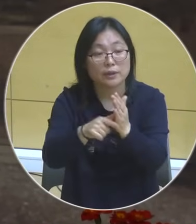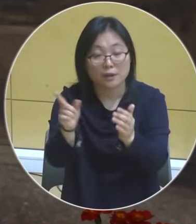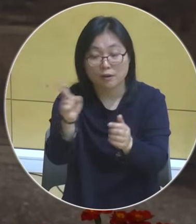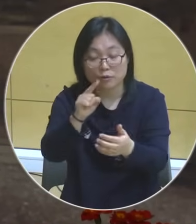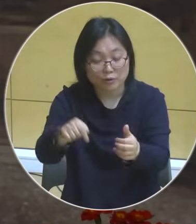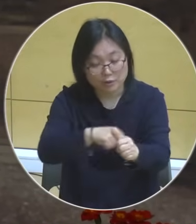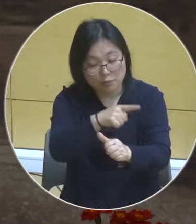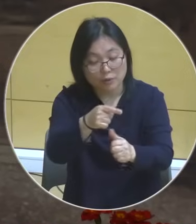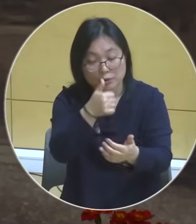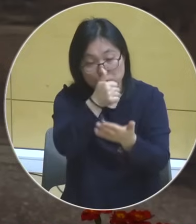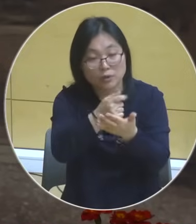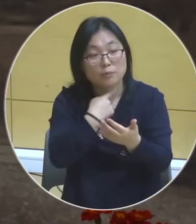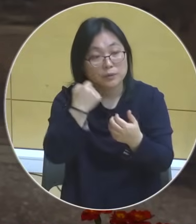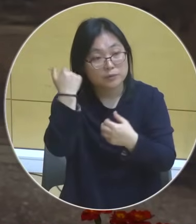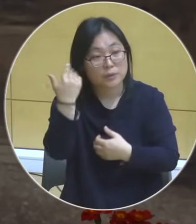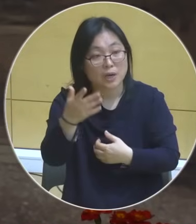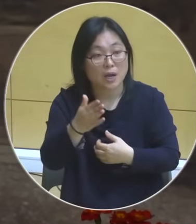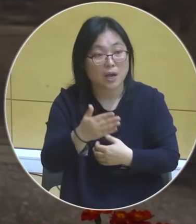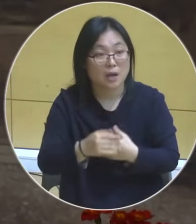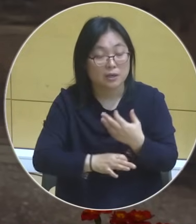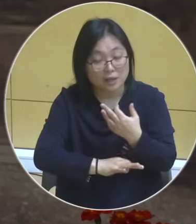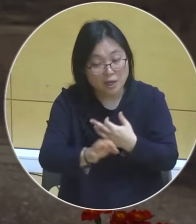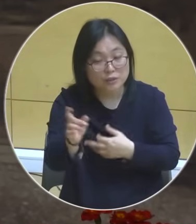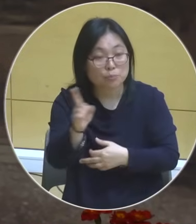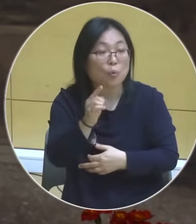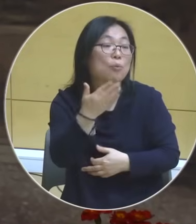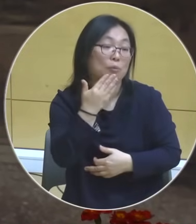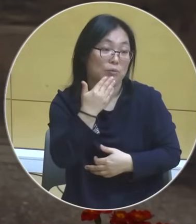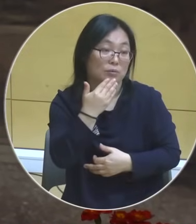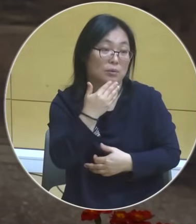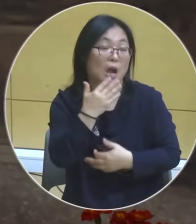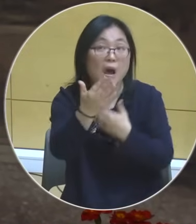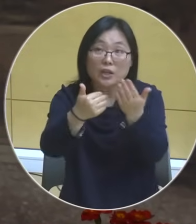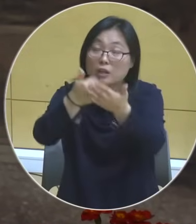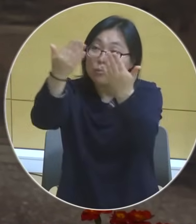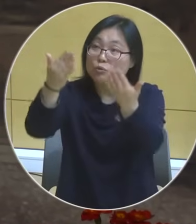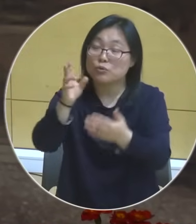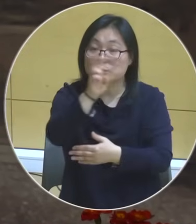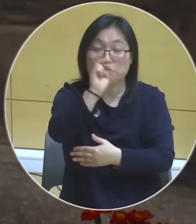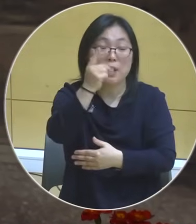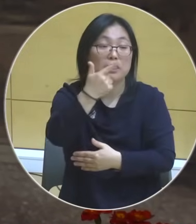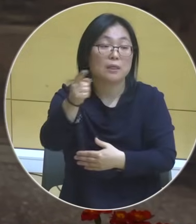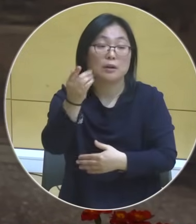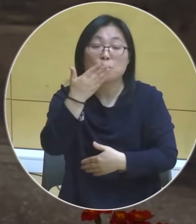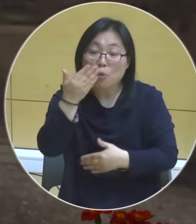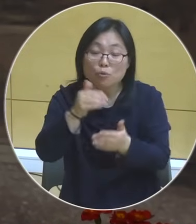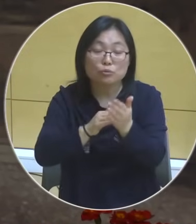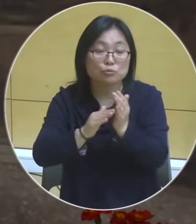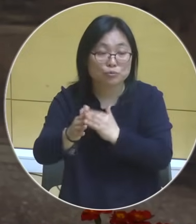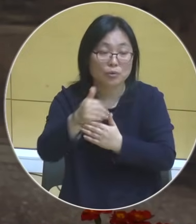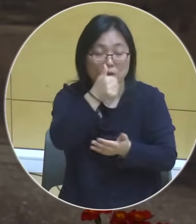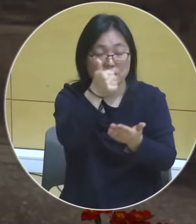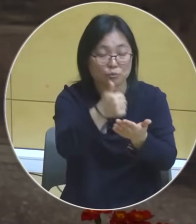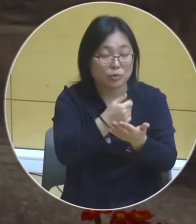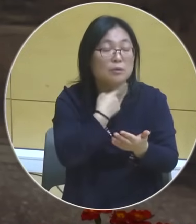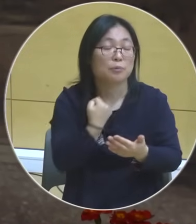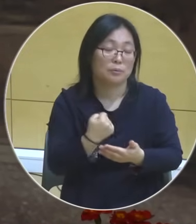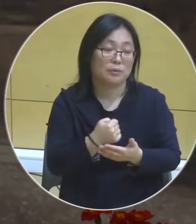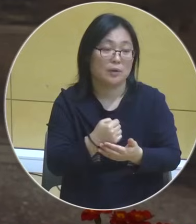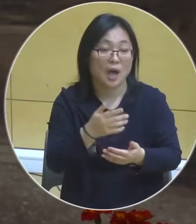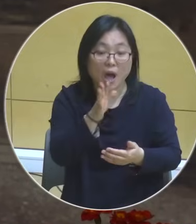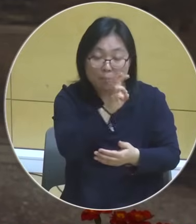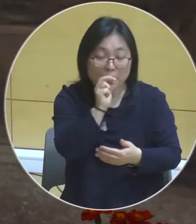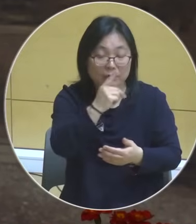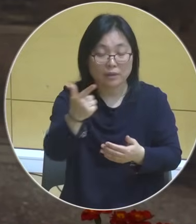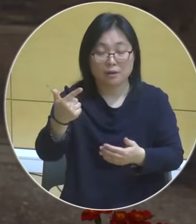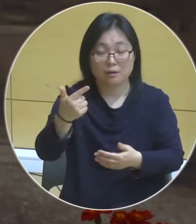죄를 지었습니까? 그날 아침 무엇을 먹고 나왔습니까? 하나님이 주신 만나를 먹고 그들은 나왔습니다. 그 만나를 먹고 힘을